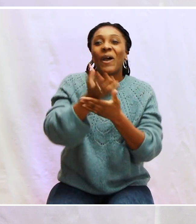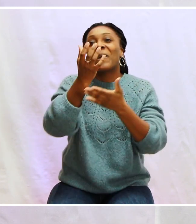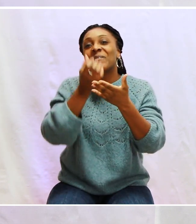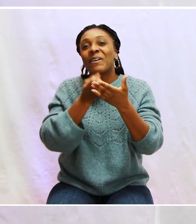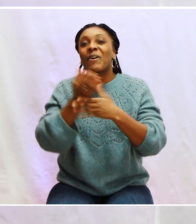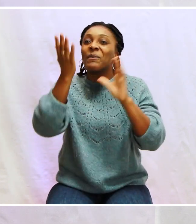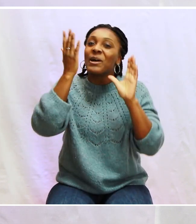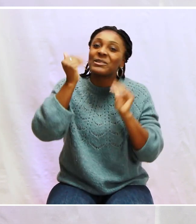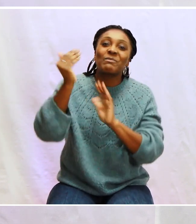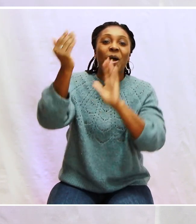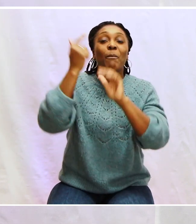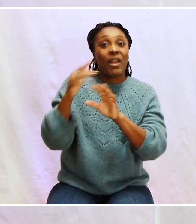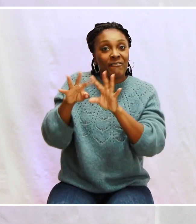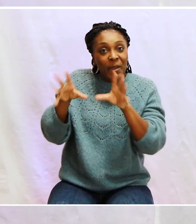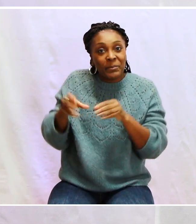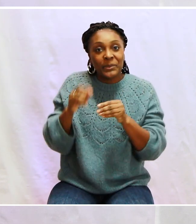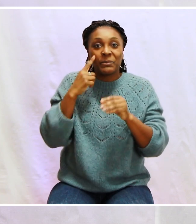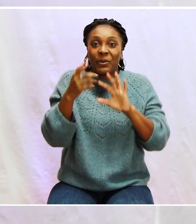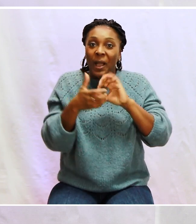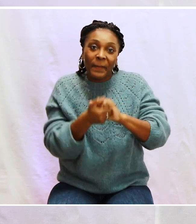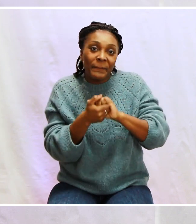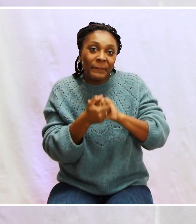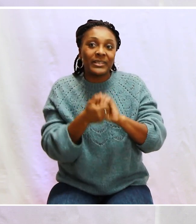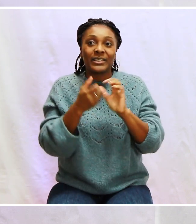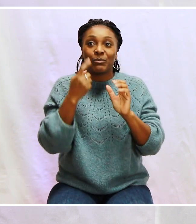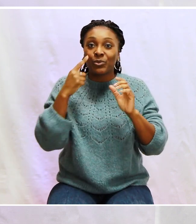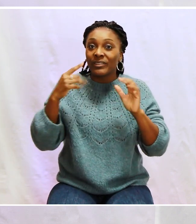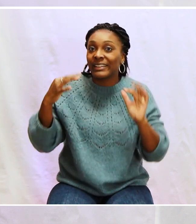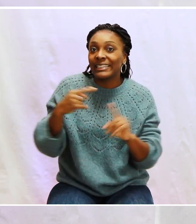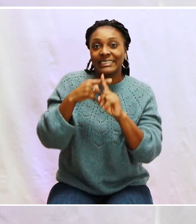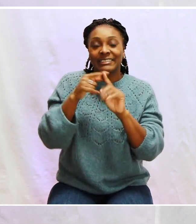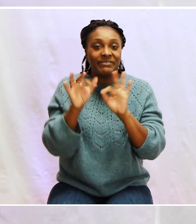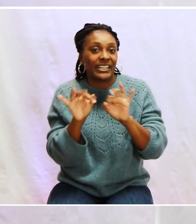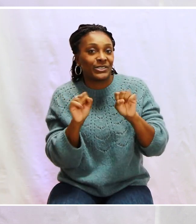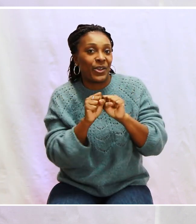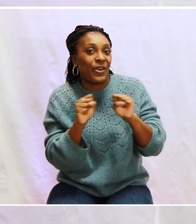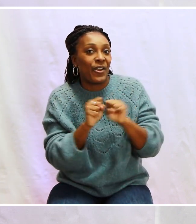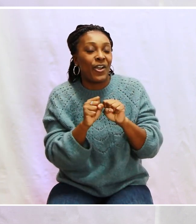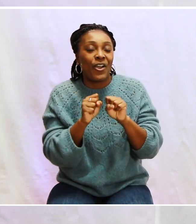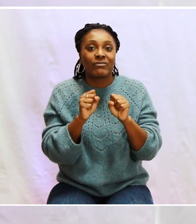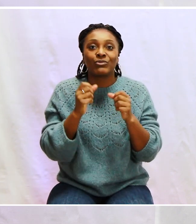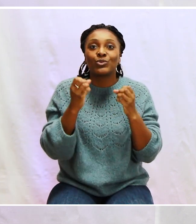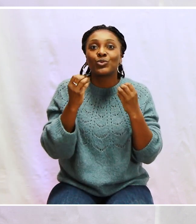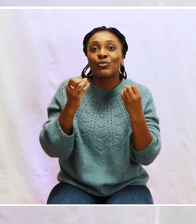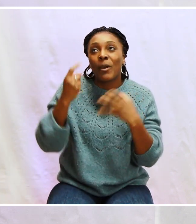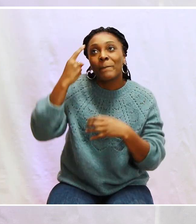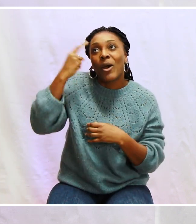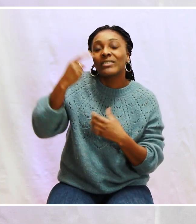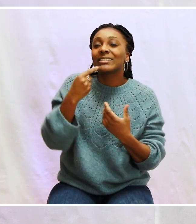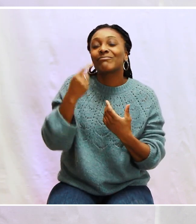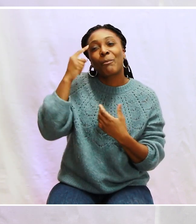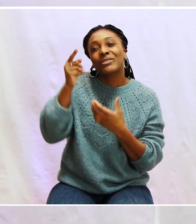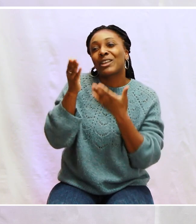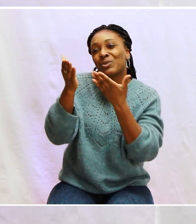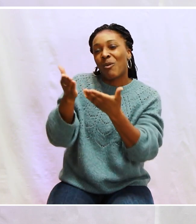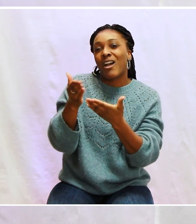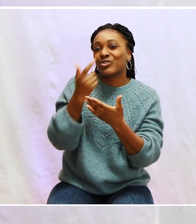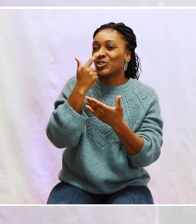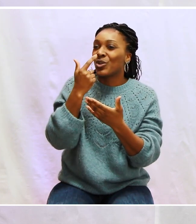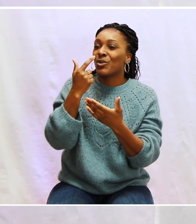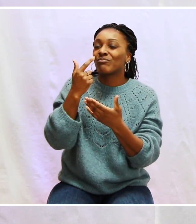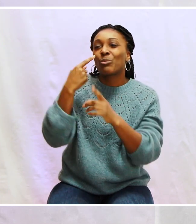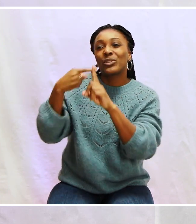les autres, que ce soit pour la famille, que ce soit pour les amis, que ce soit dans l'église, les frères et sœurs. Voilà, cette pensée de dire, je pense à toi et je te souhaite quelque